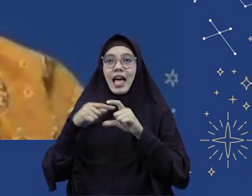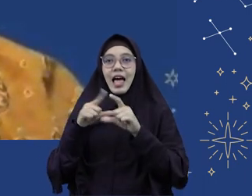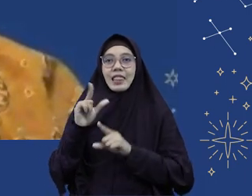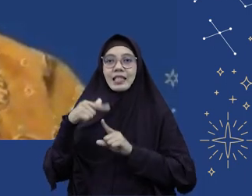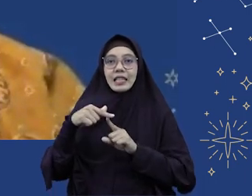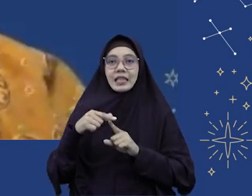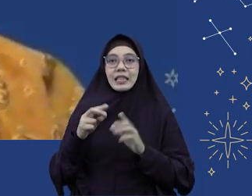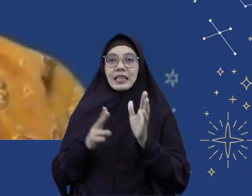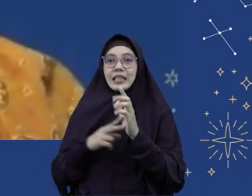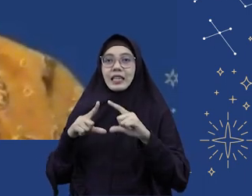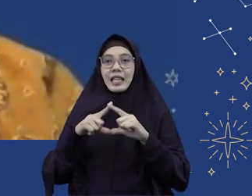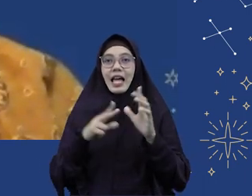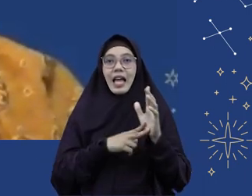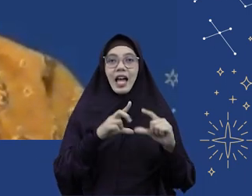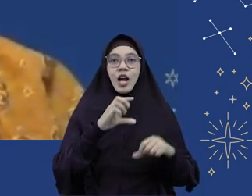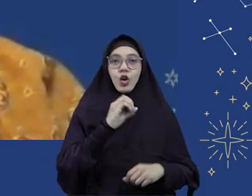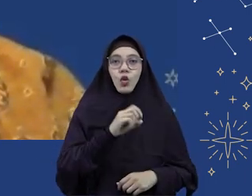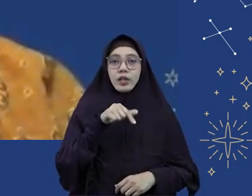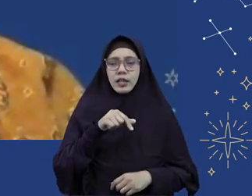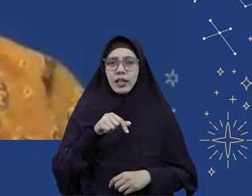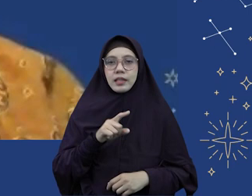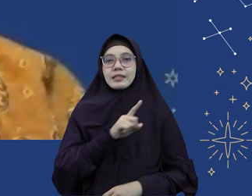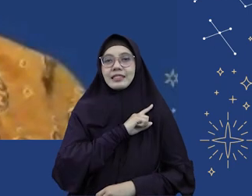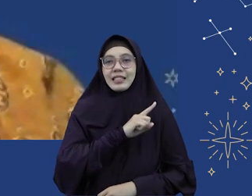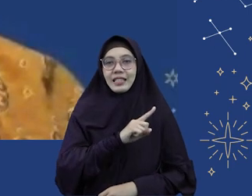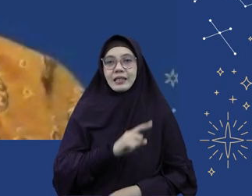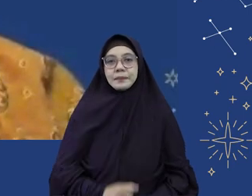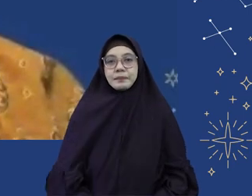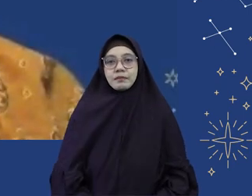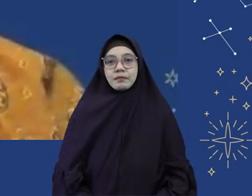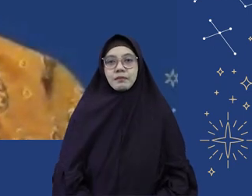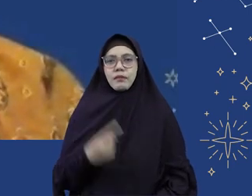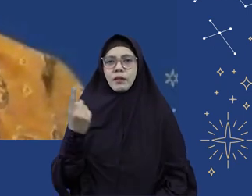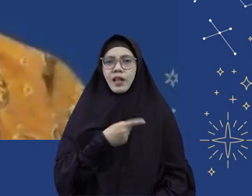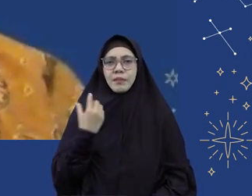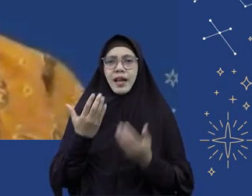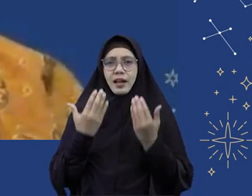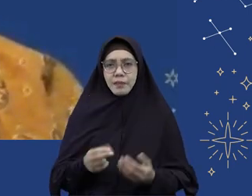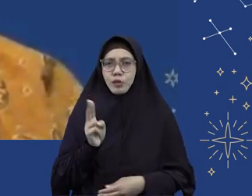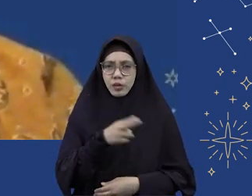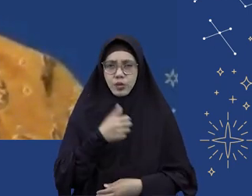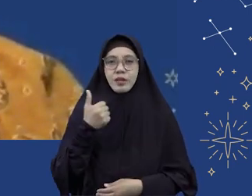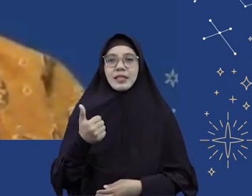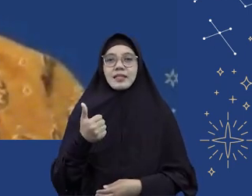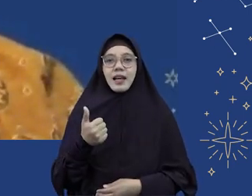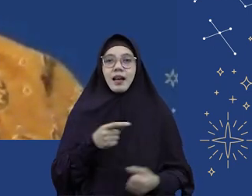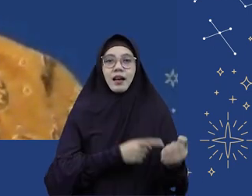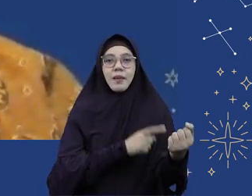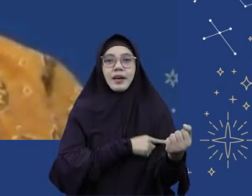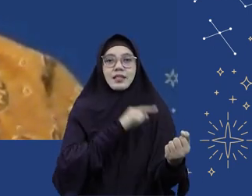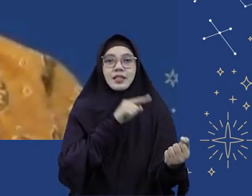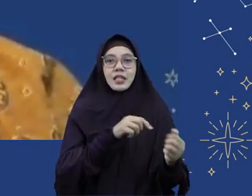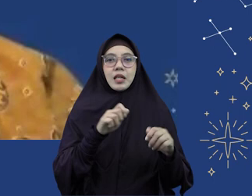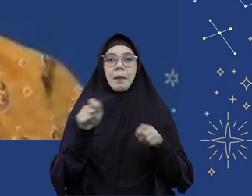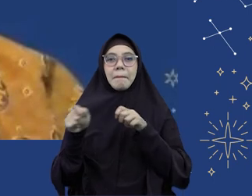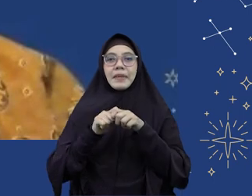independen kami berharap Indonesia juga memiliki kapasitas untuk hal ini dan penelitian